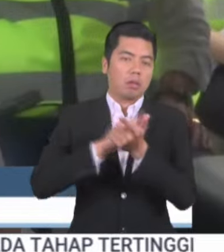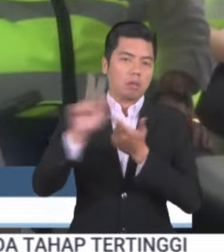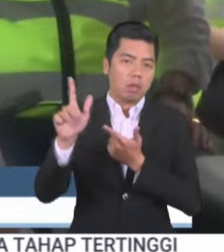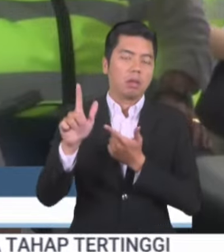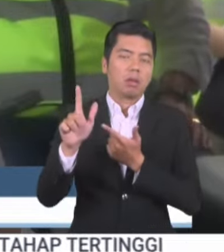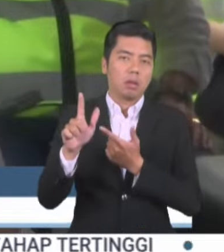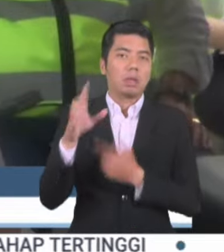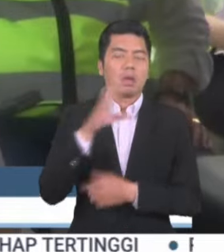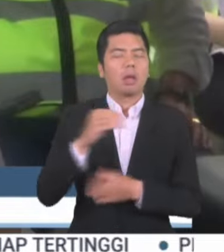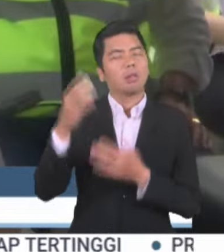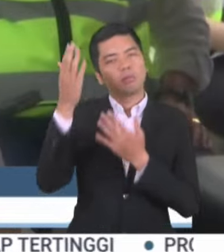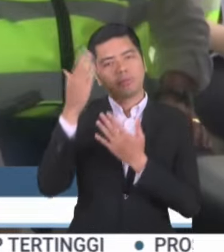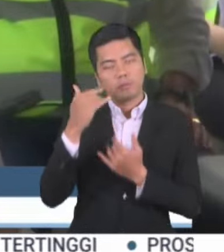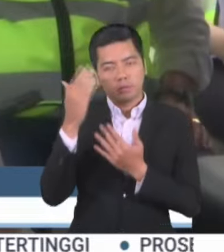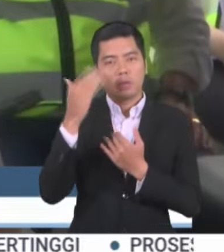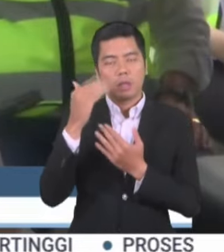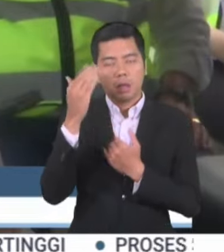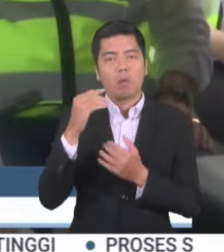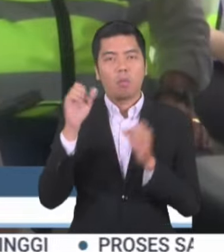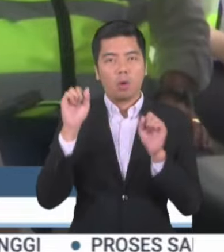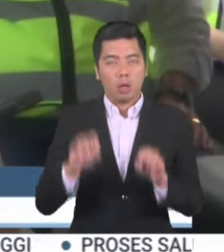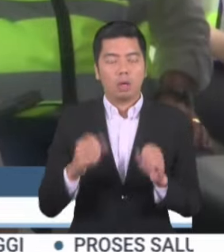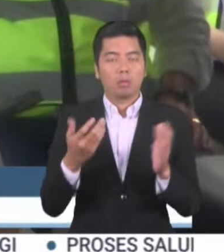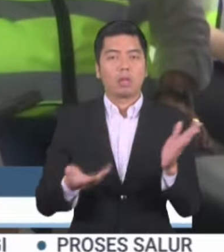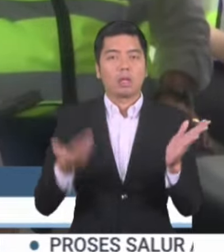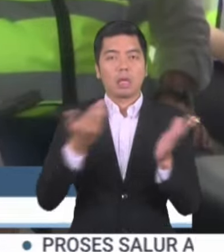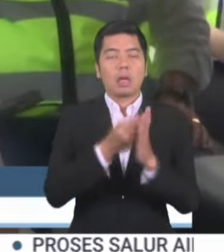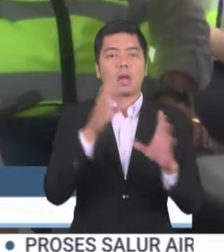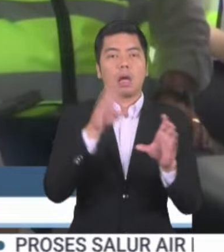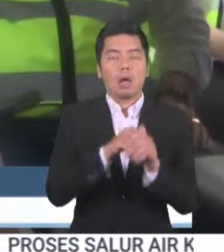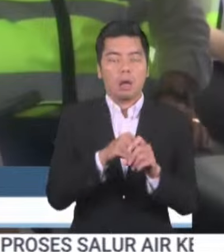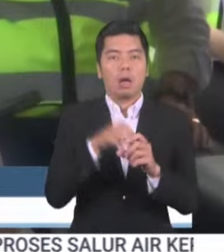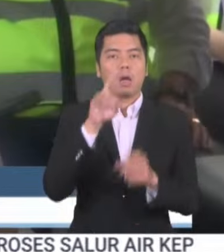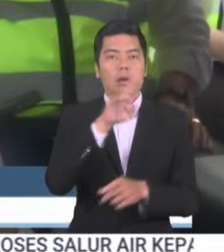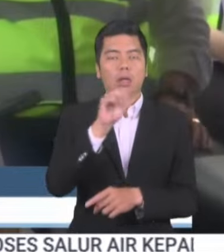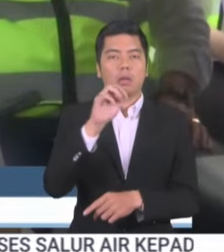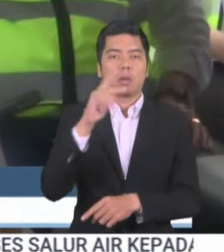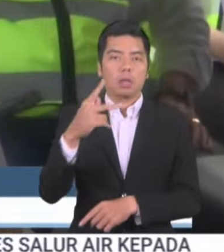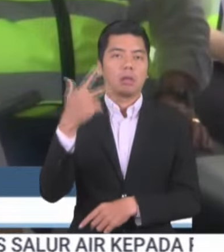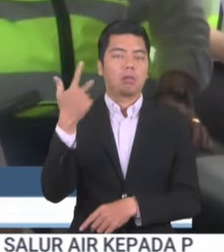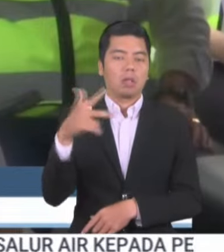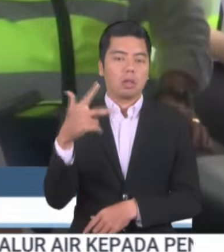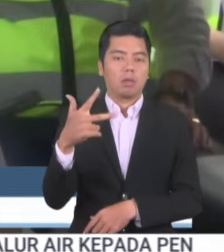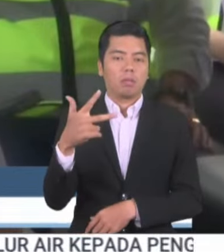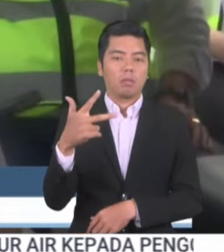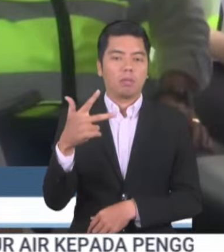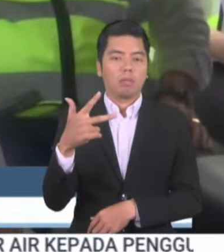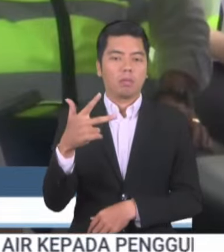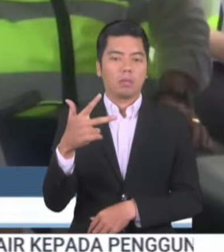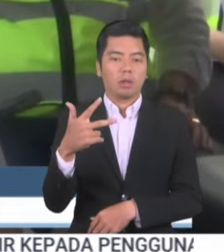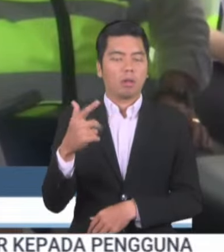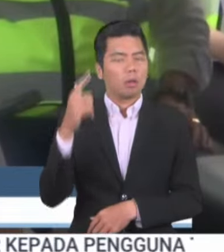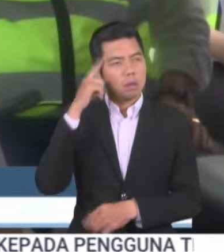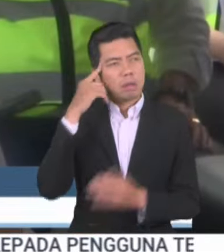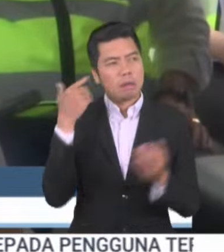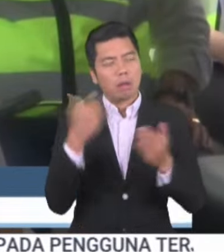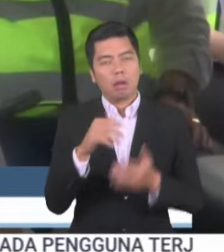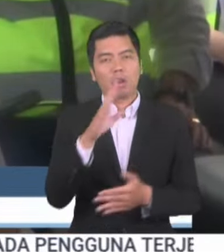dan diharapkan kita akan membawa pula dalam rancangan Malaysia yang ke-13. Kosnya hampir